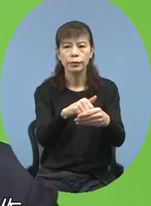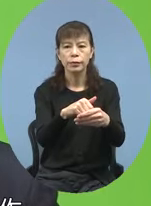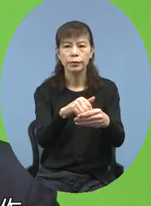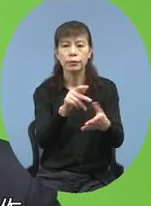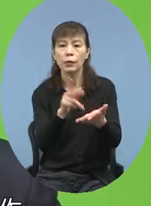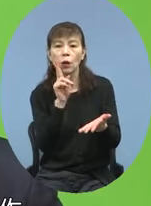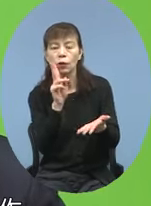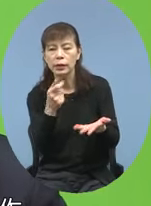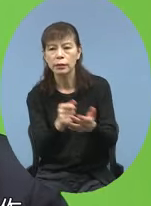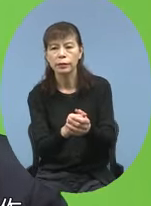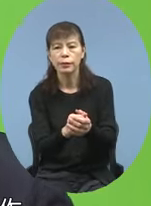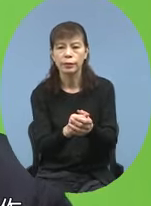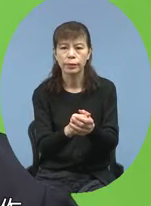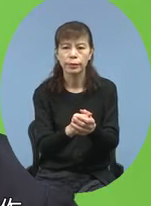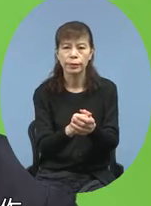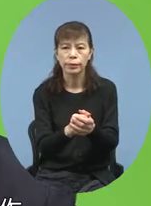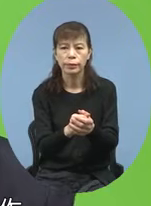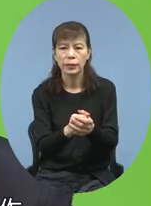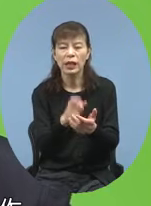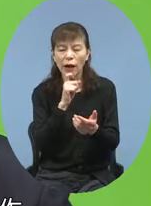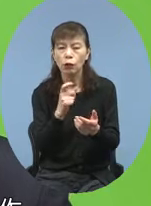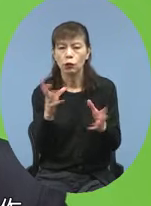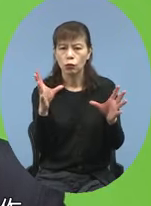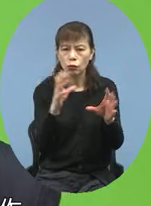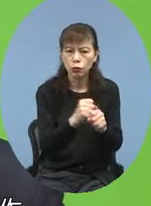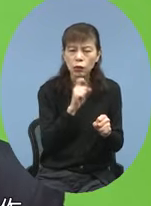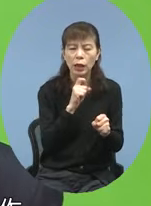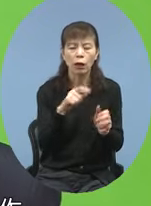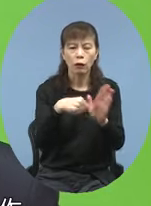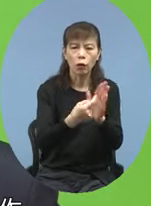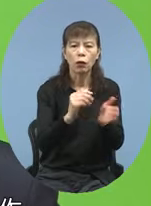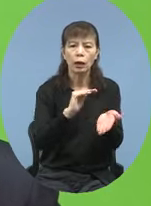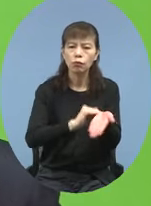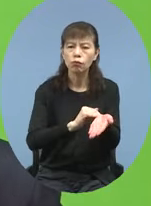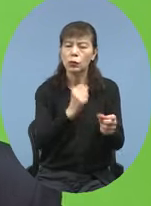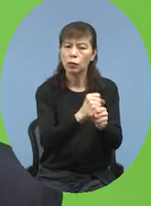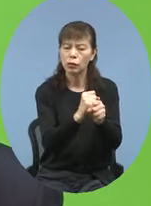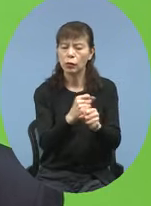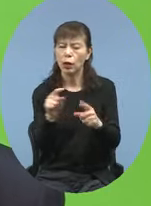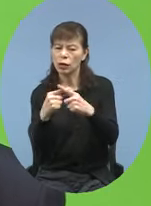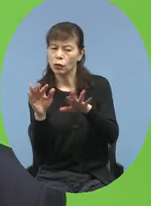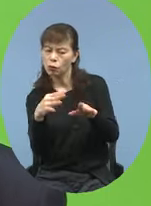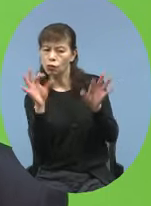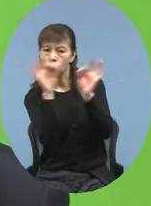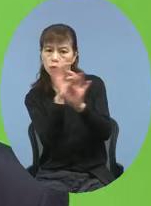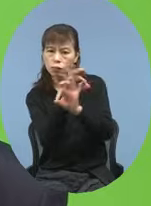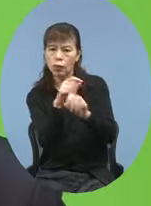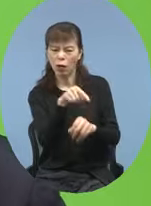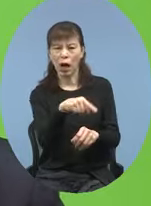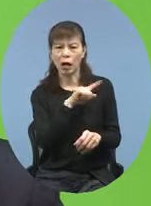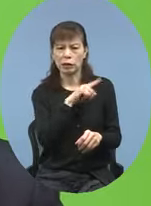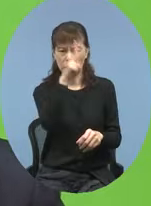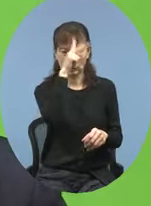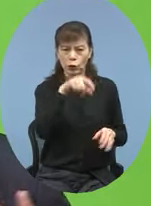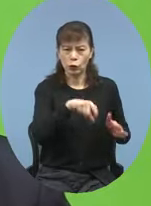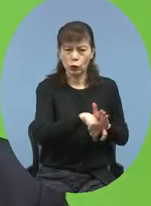發債愛來籌措我們防疫抗疫的工作，那人家就可能會有個誤解，就是你自己